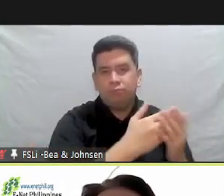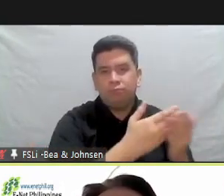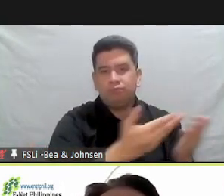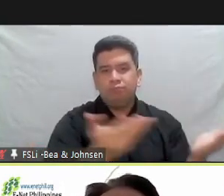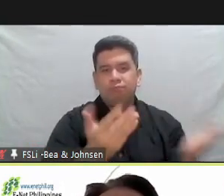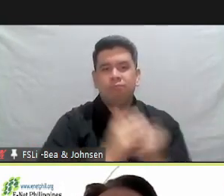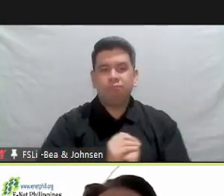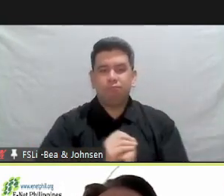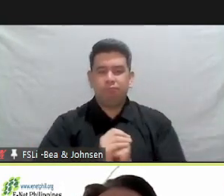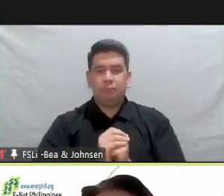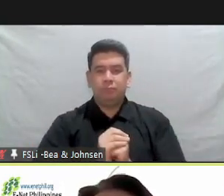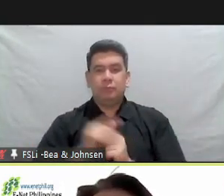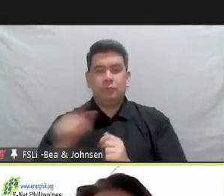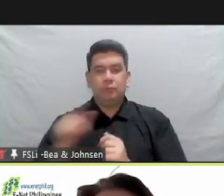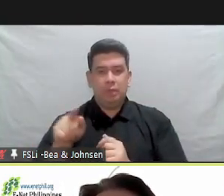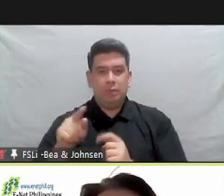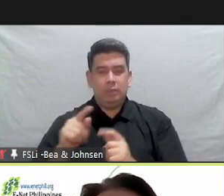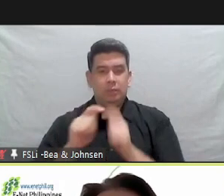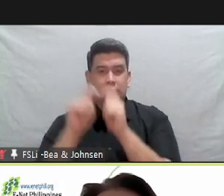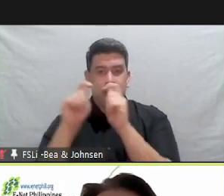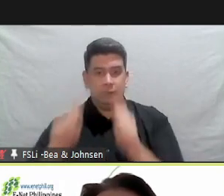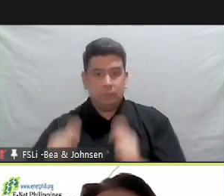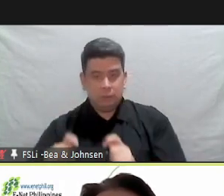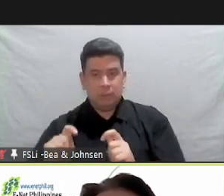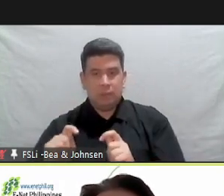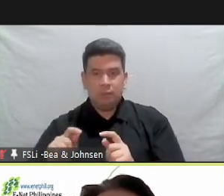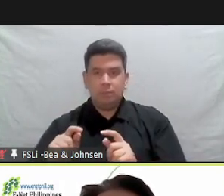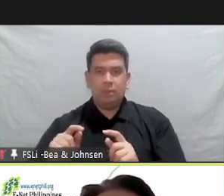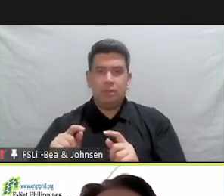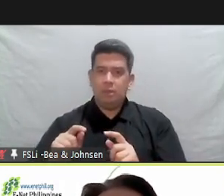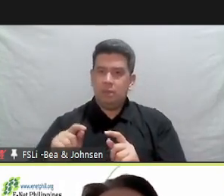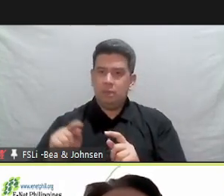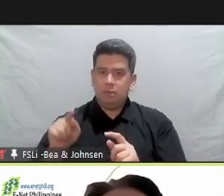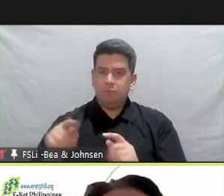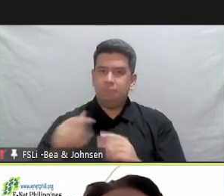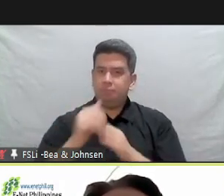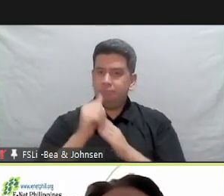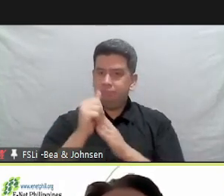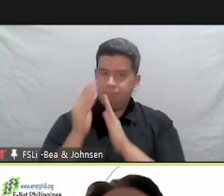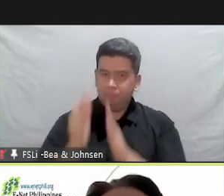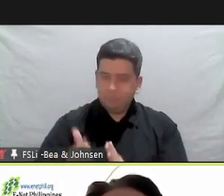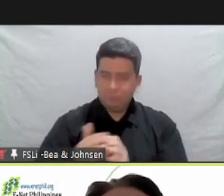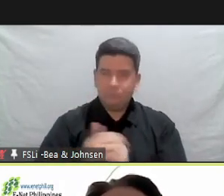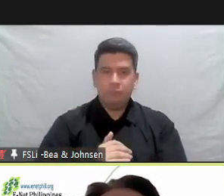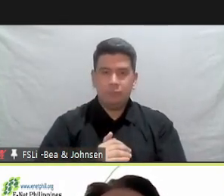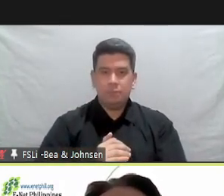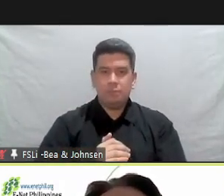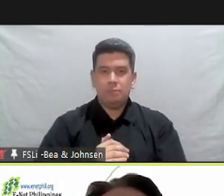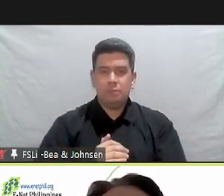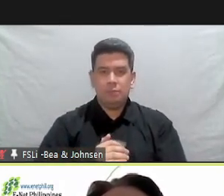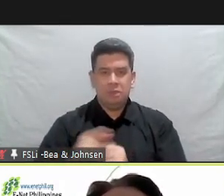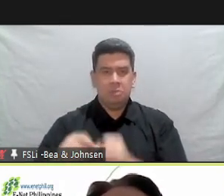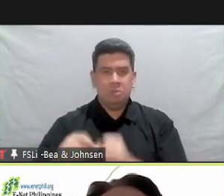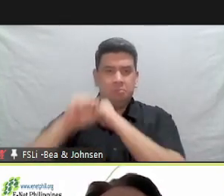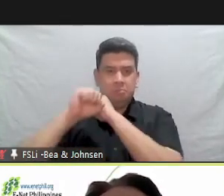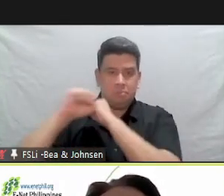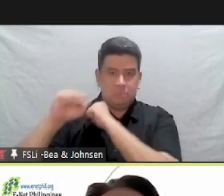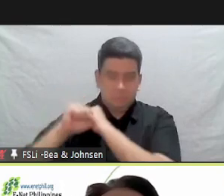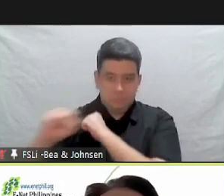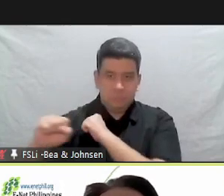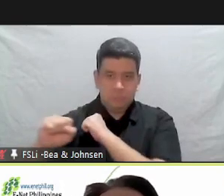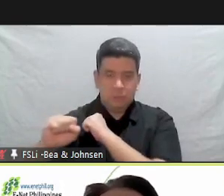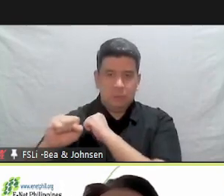at pinuno ng tribo hanggang 2019. Siya ay pangunahing tagapagsulong ng katutubong